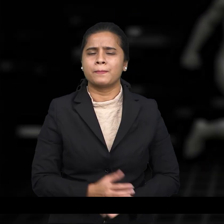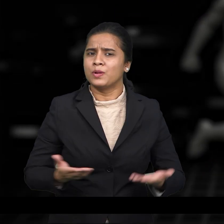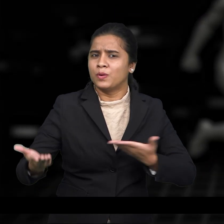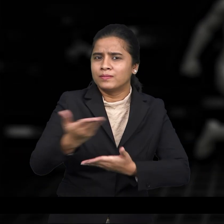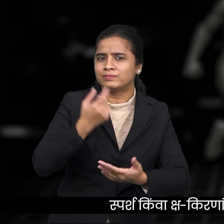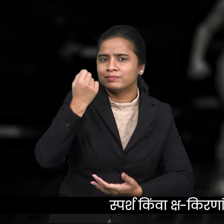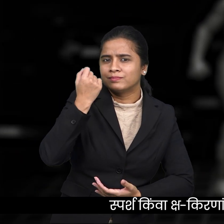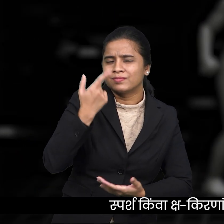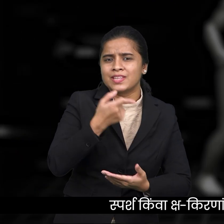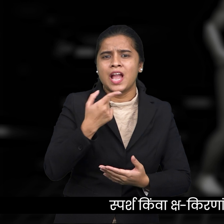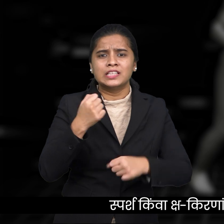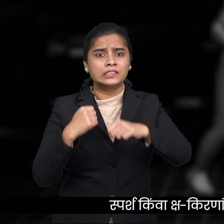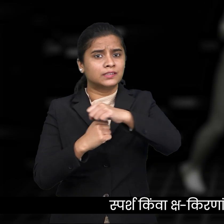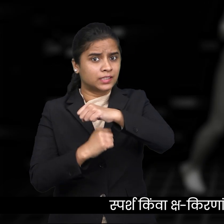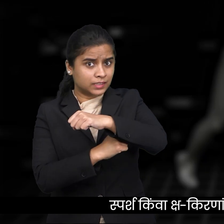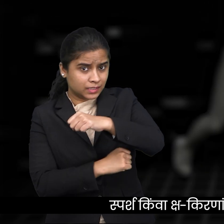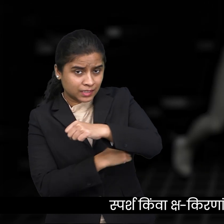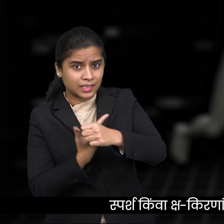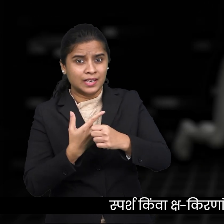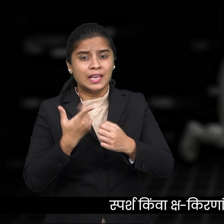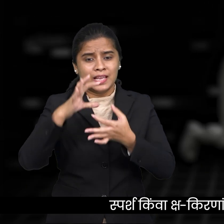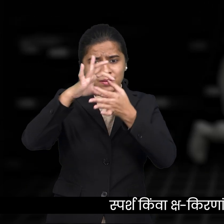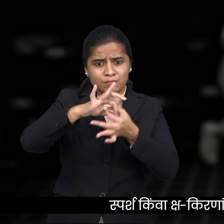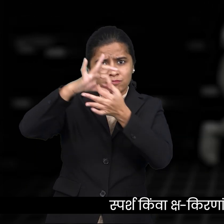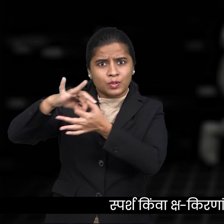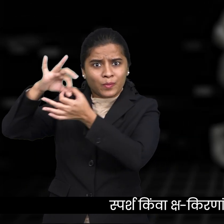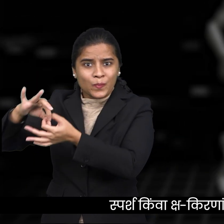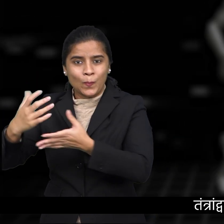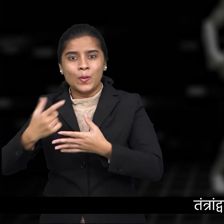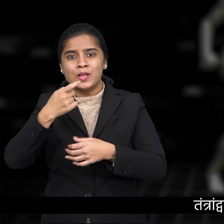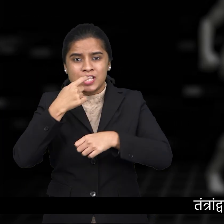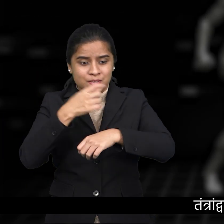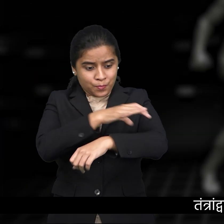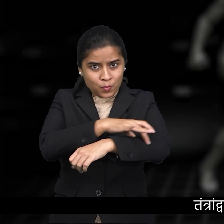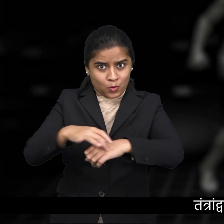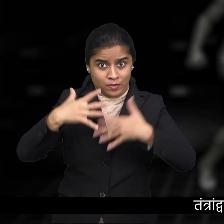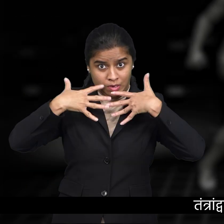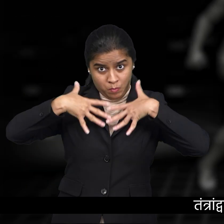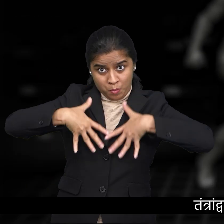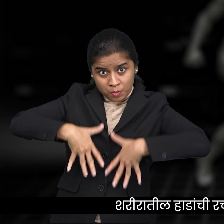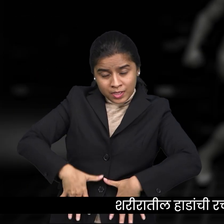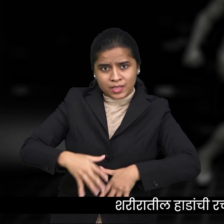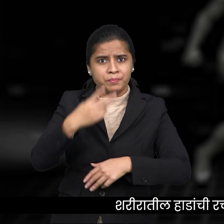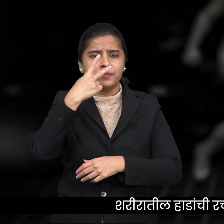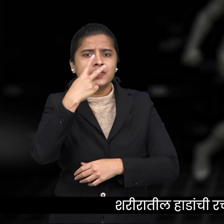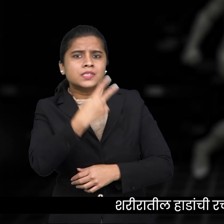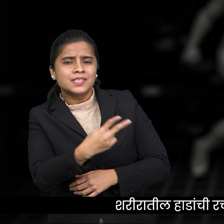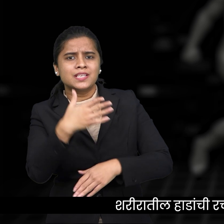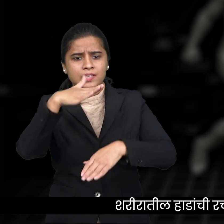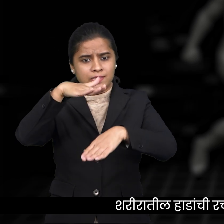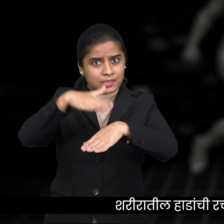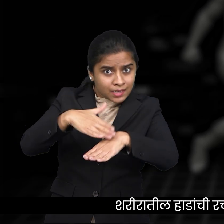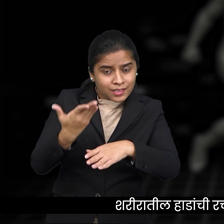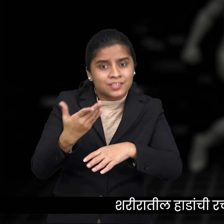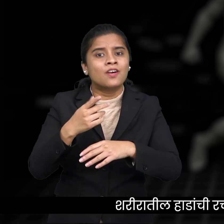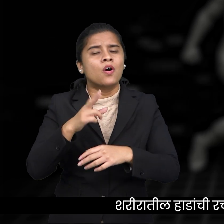निरीक्षण: स्पर्श किंवा क्ष किरणांसारख्या इमेजिंग प्रतिमा निर्माण तंत्राद्वारे आपल्याला शरीराच्या हाडांची रचना